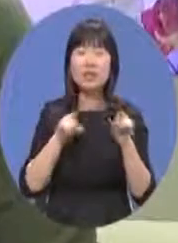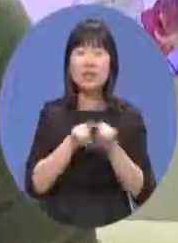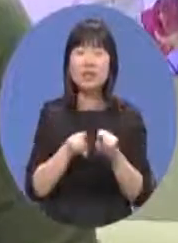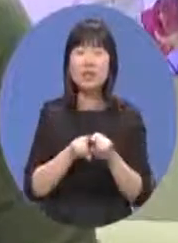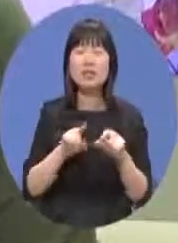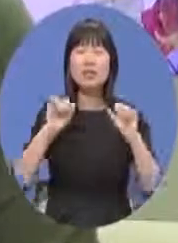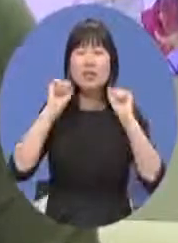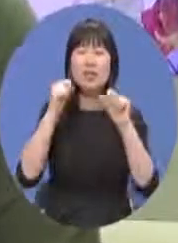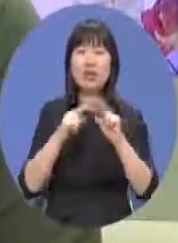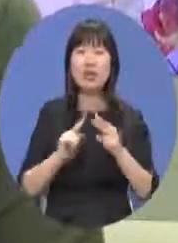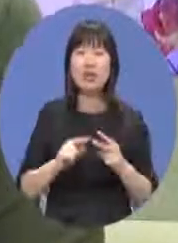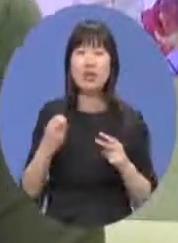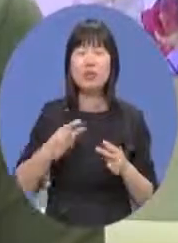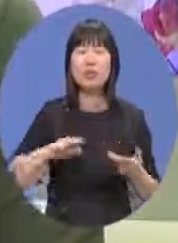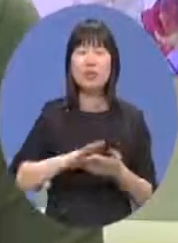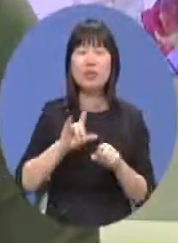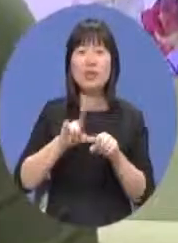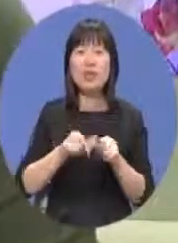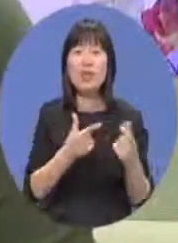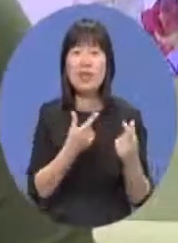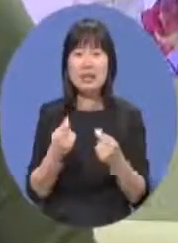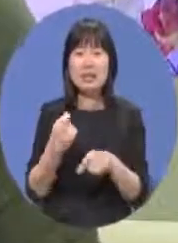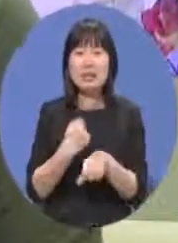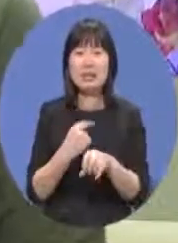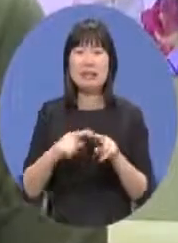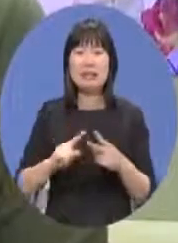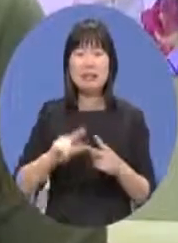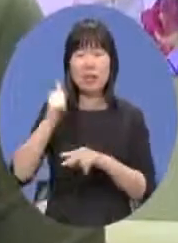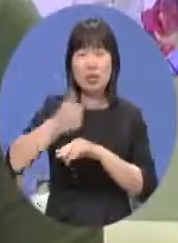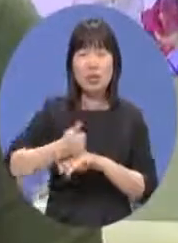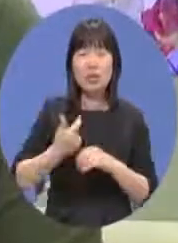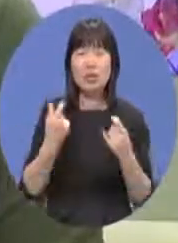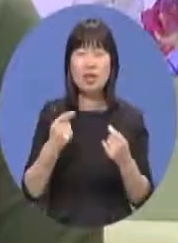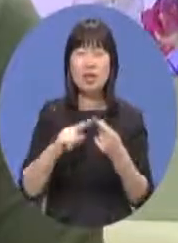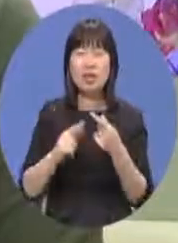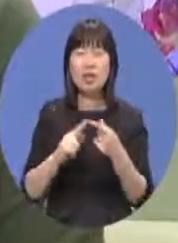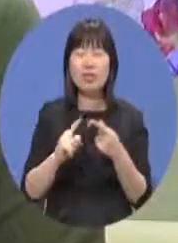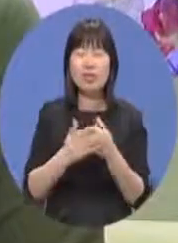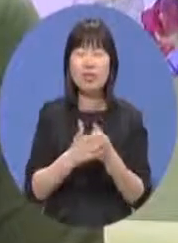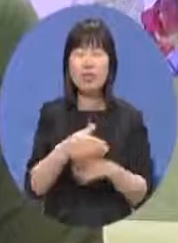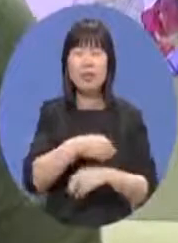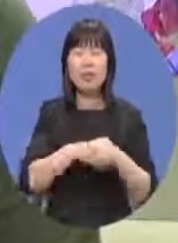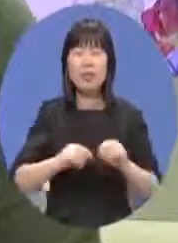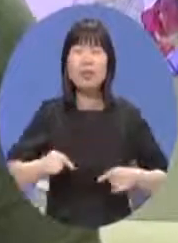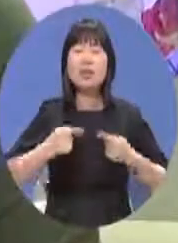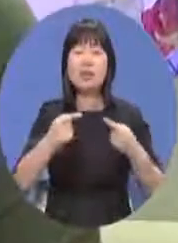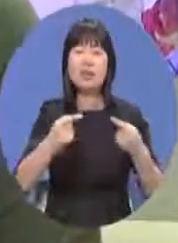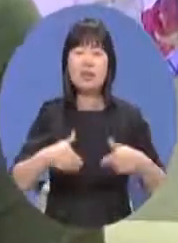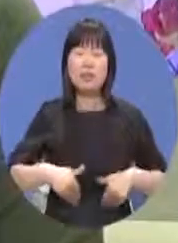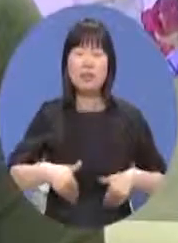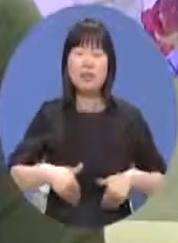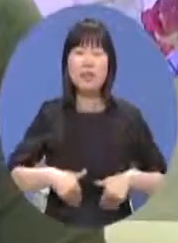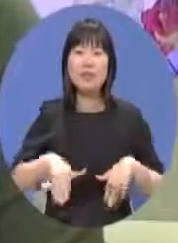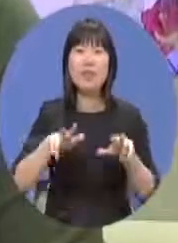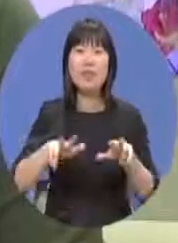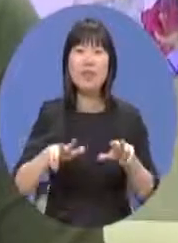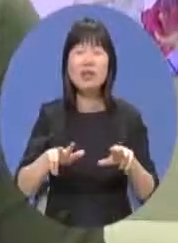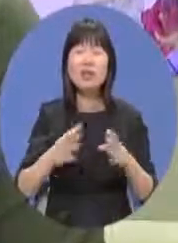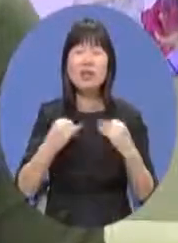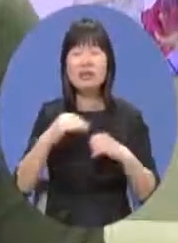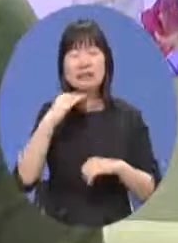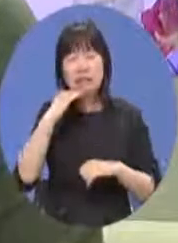운동을 한다든지 아니면 놀이 시간을 같이 갖는다든지 결국 이제 이런 것에 대해서 자꾸 적극적으로 참여를 하셔야 되고 네. 이제